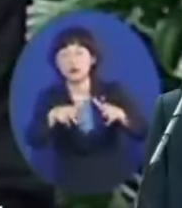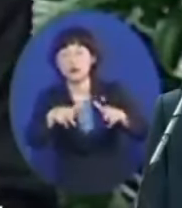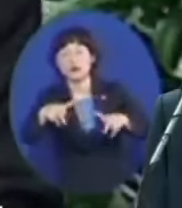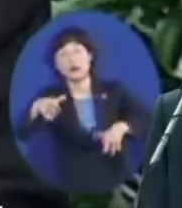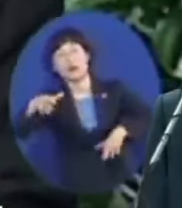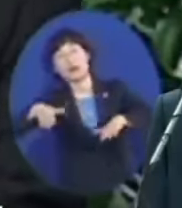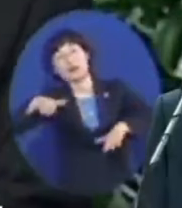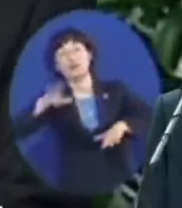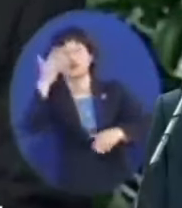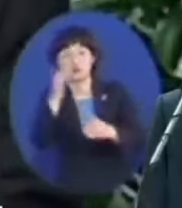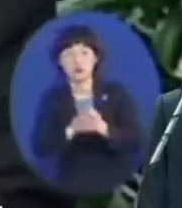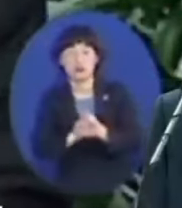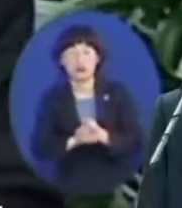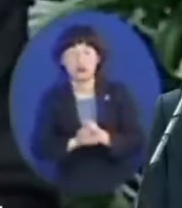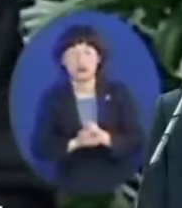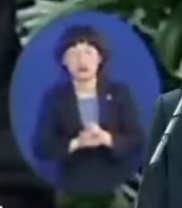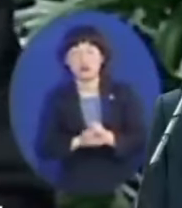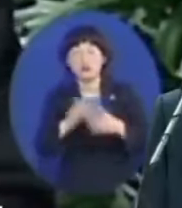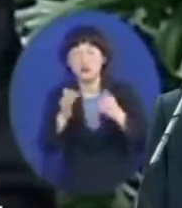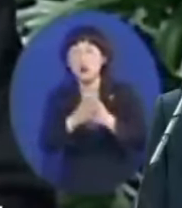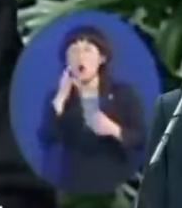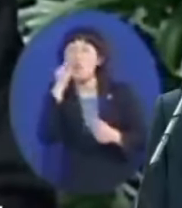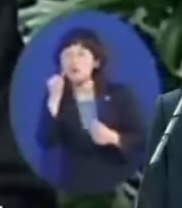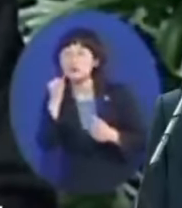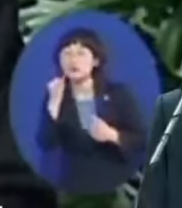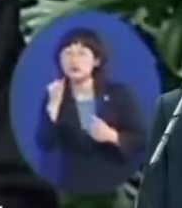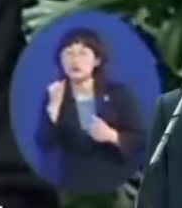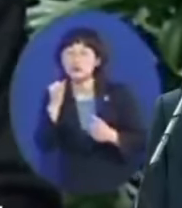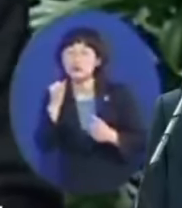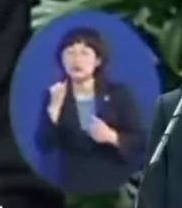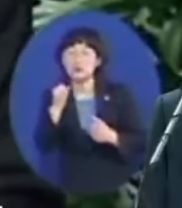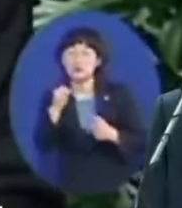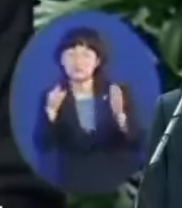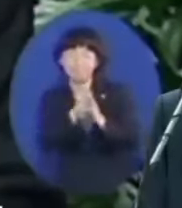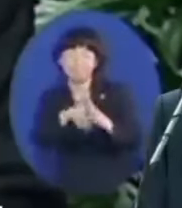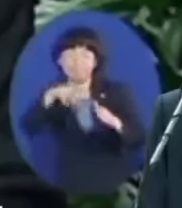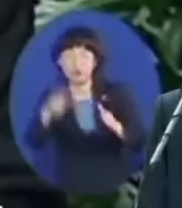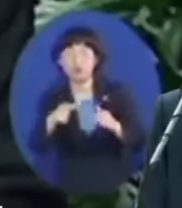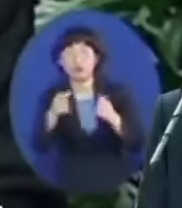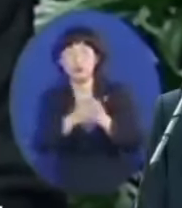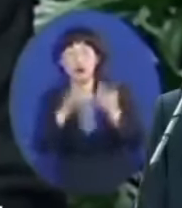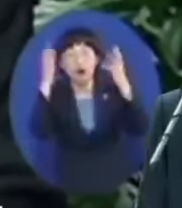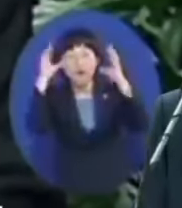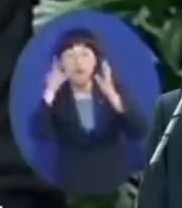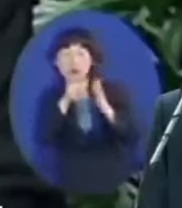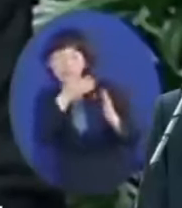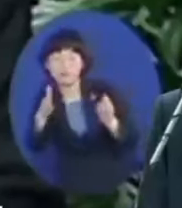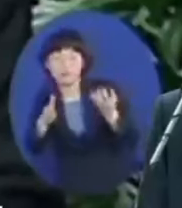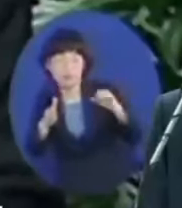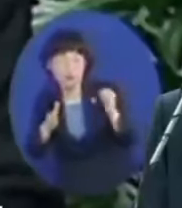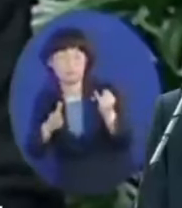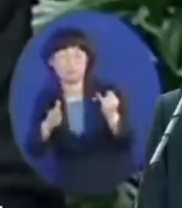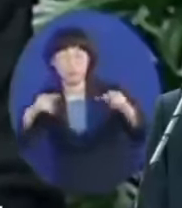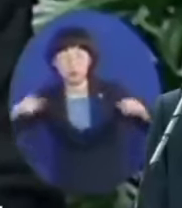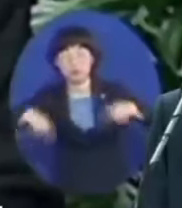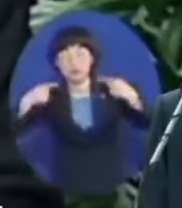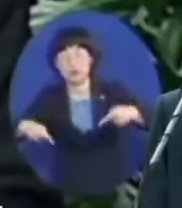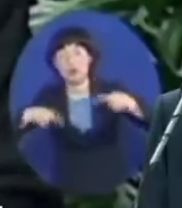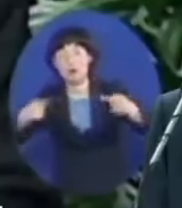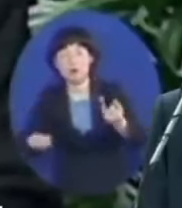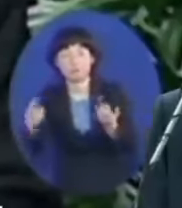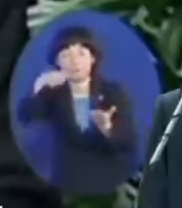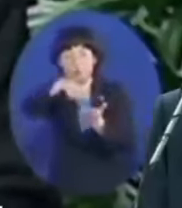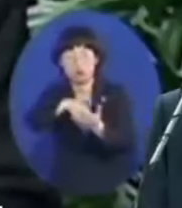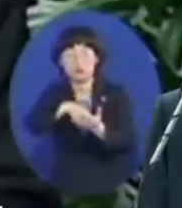움직이지 못했습니다. 그 어머니는 굉장한 신앙인으로서 송명희를 어릴 때부터 휠체어에 태워서 기도하는